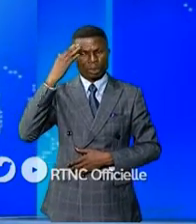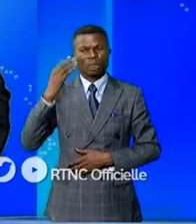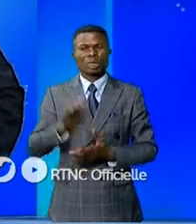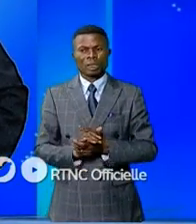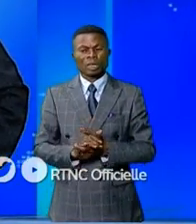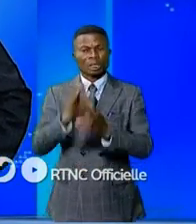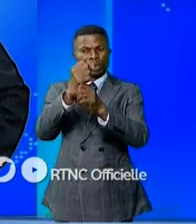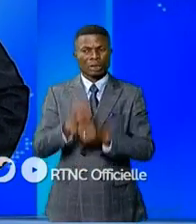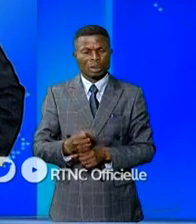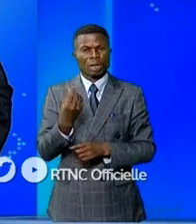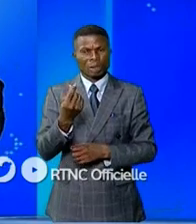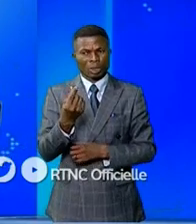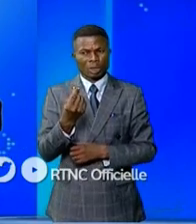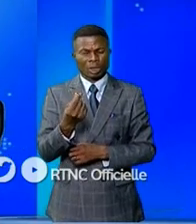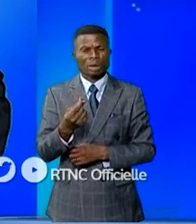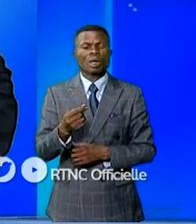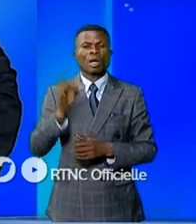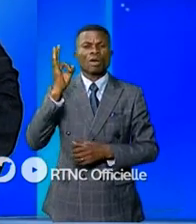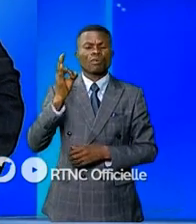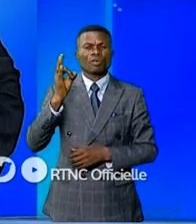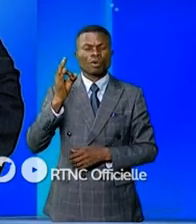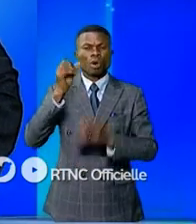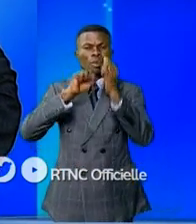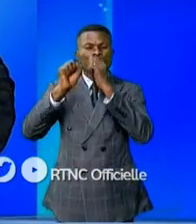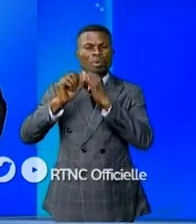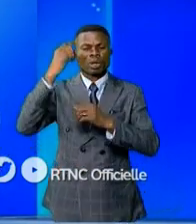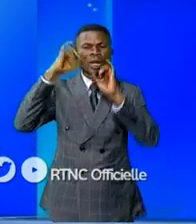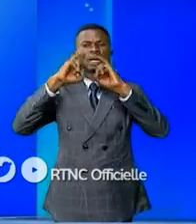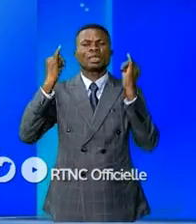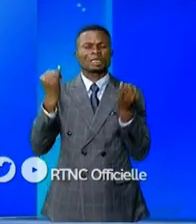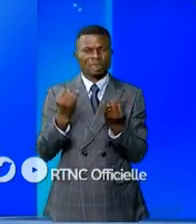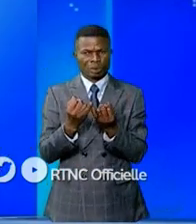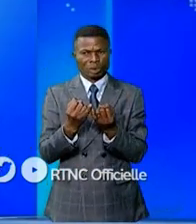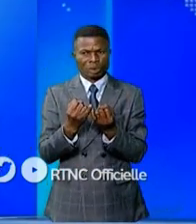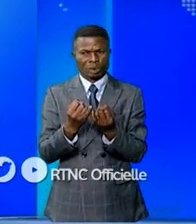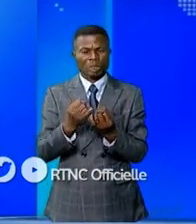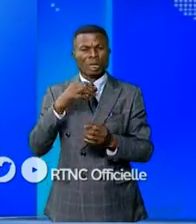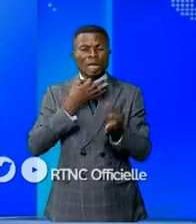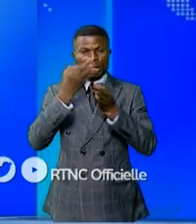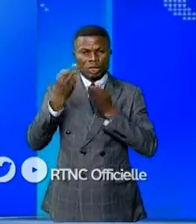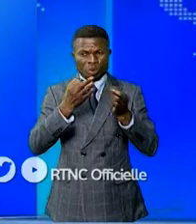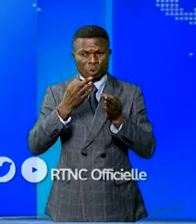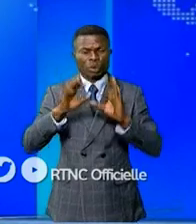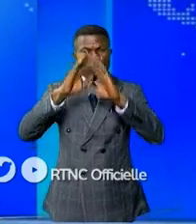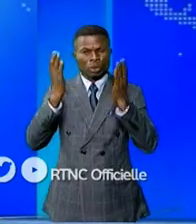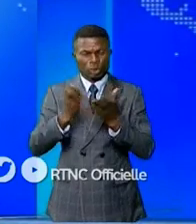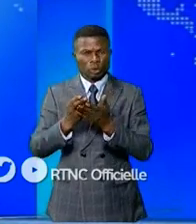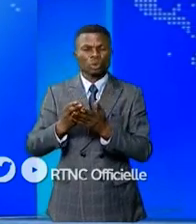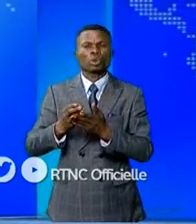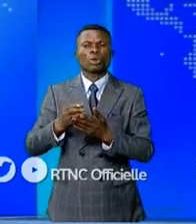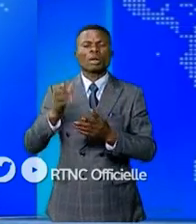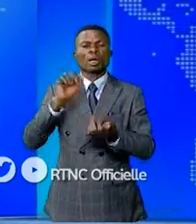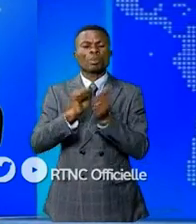vont bénéficier du financement du FPI, entendez Fonds de promotion de l'industrie. Une mission d'explication de tous les contours liés à